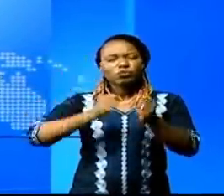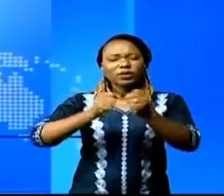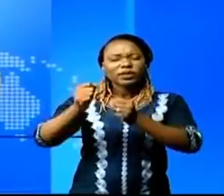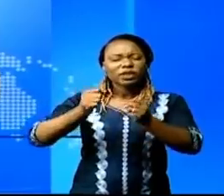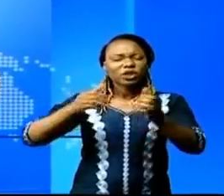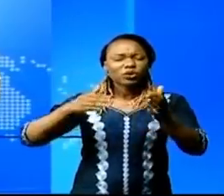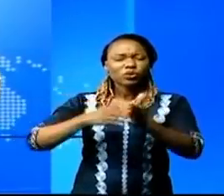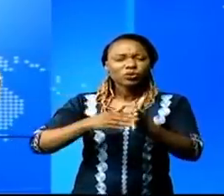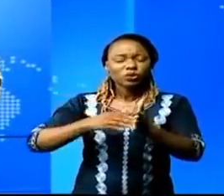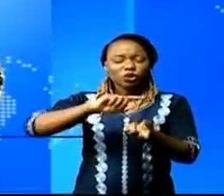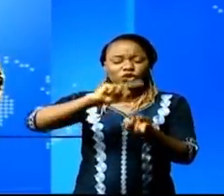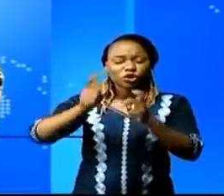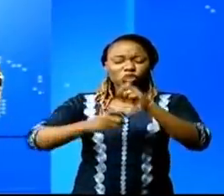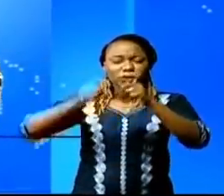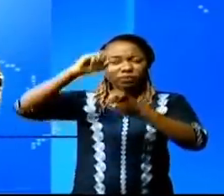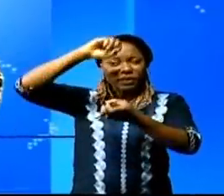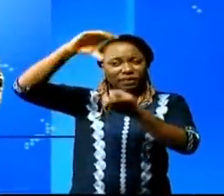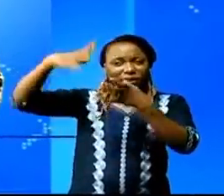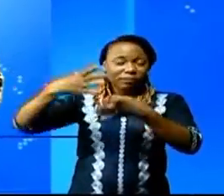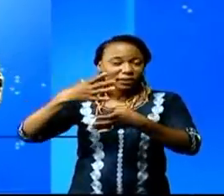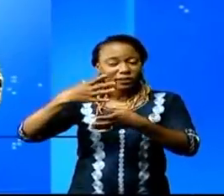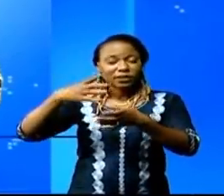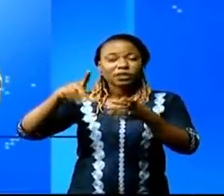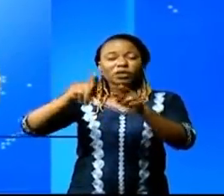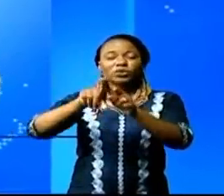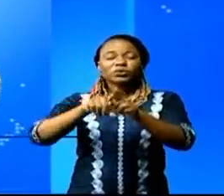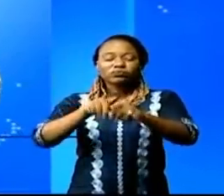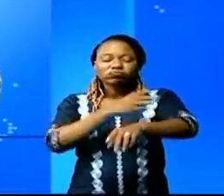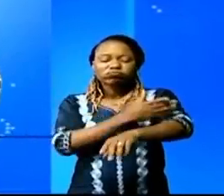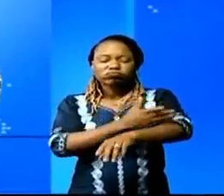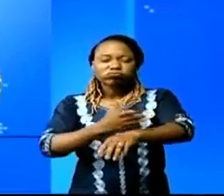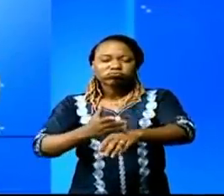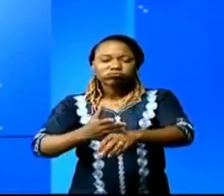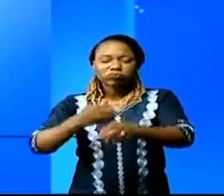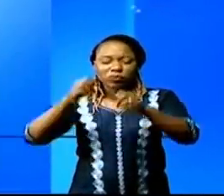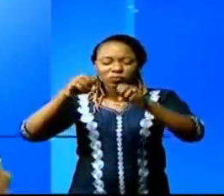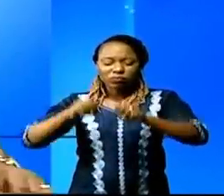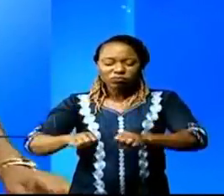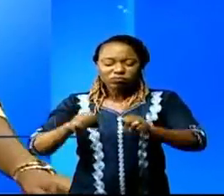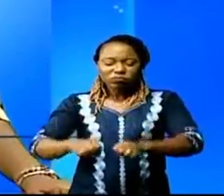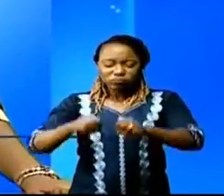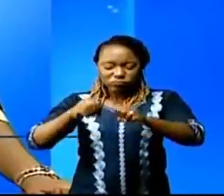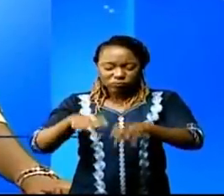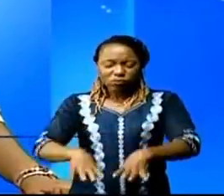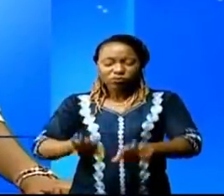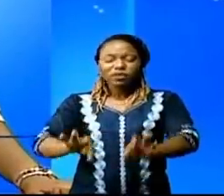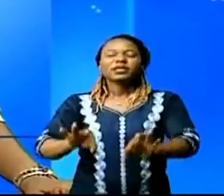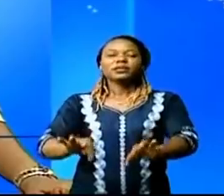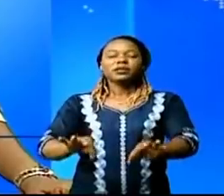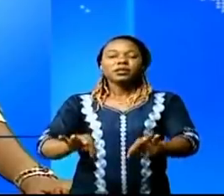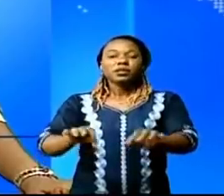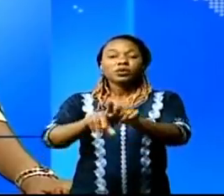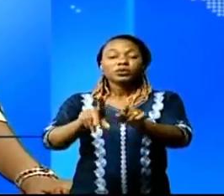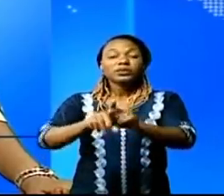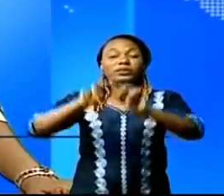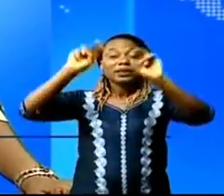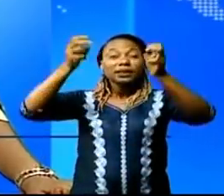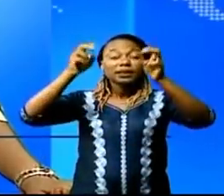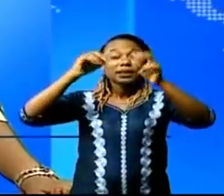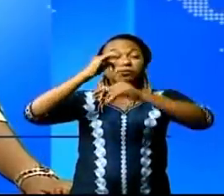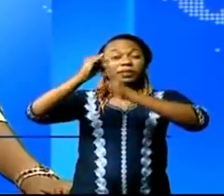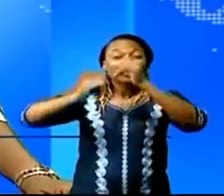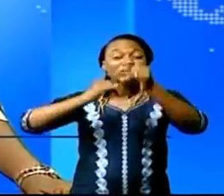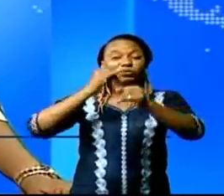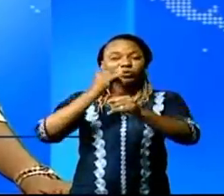climatique et réduction des risques de catastrophe, c'est le thème national de la célébration de la